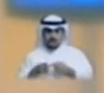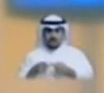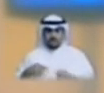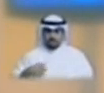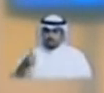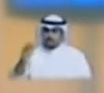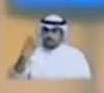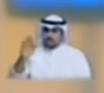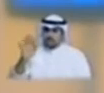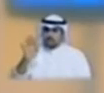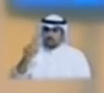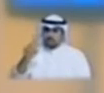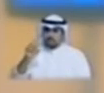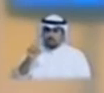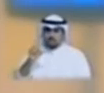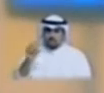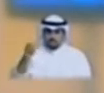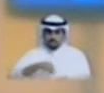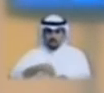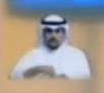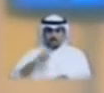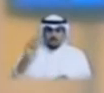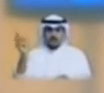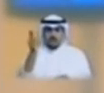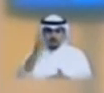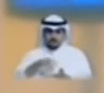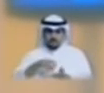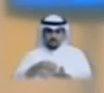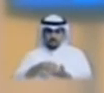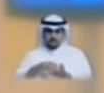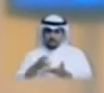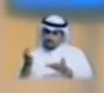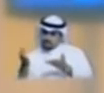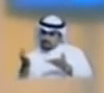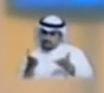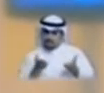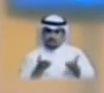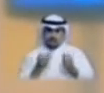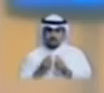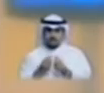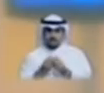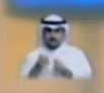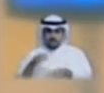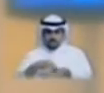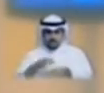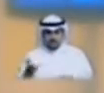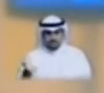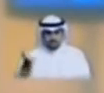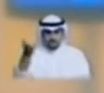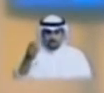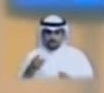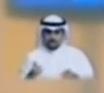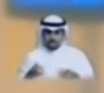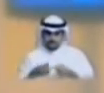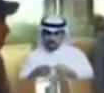العالمي ودعوة الدول والمشاركة أو الدعوة الدول المشاركة والعديد من الشخصيات المهمة لهذا